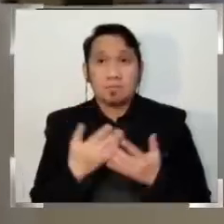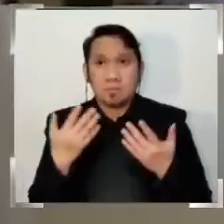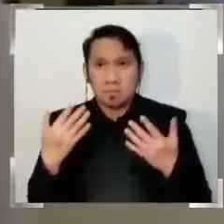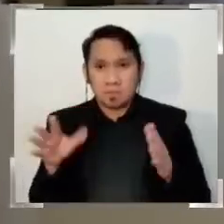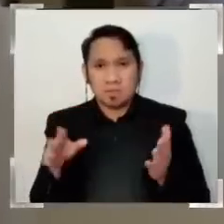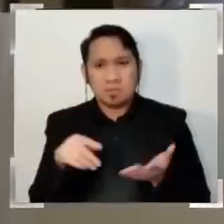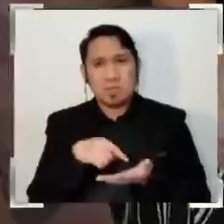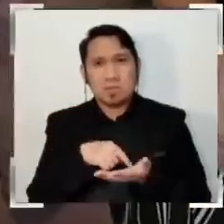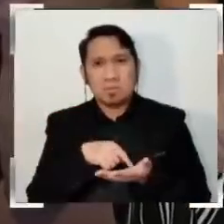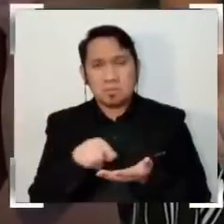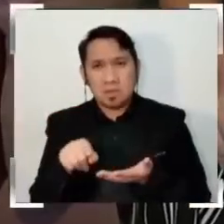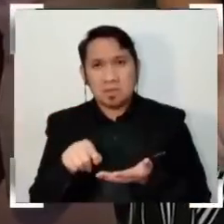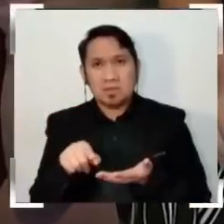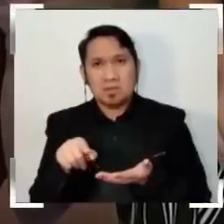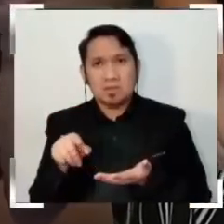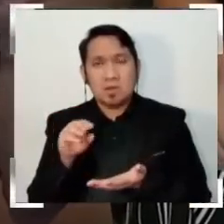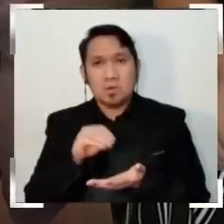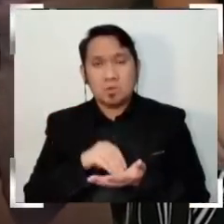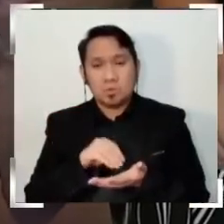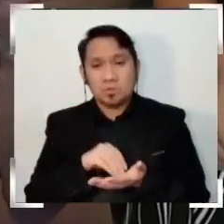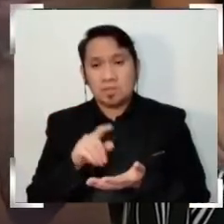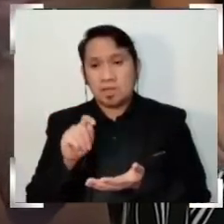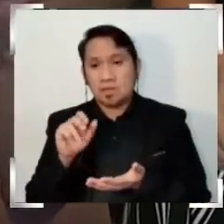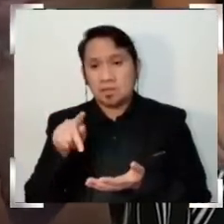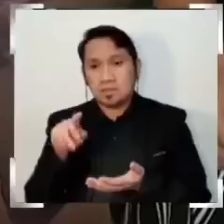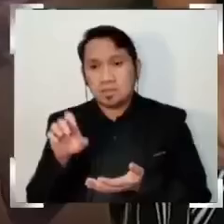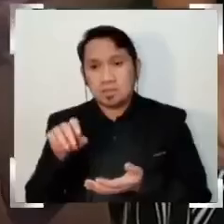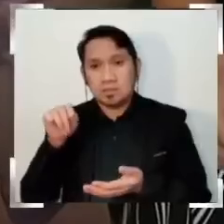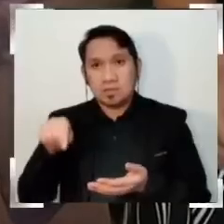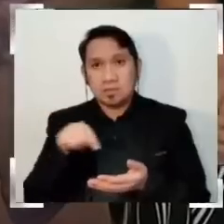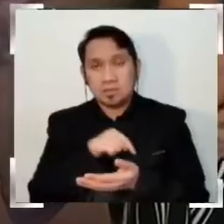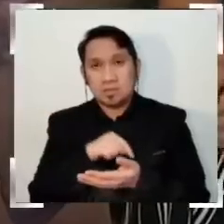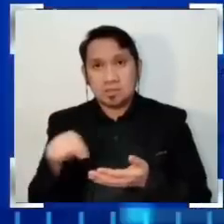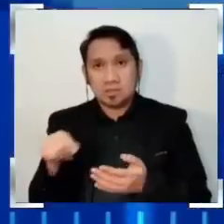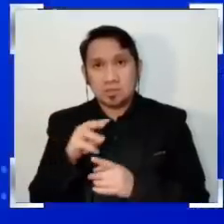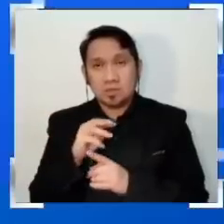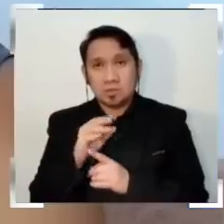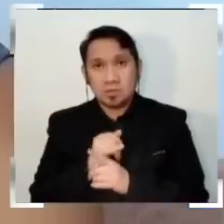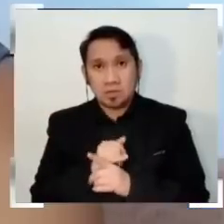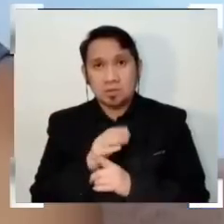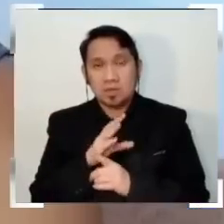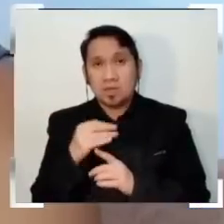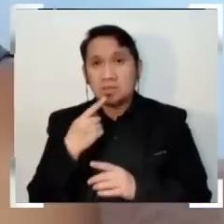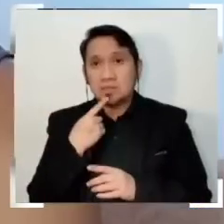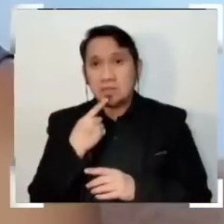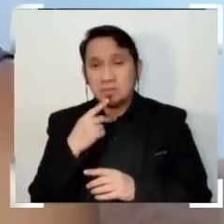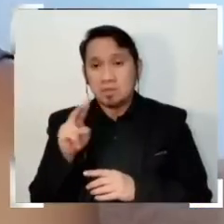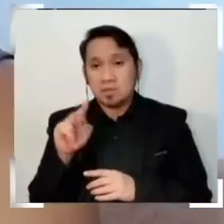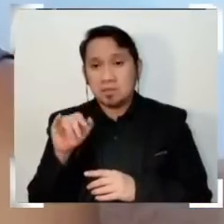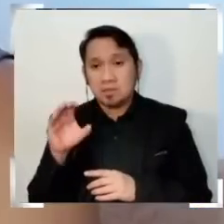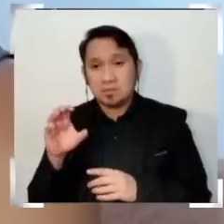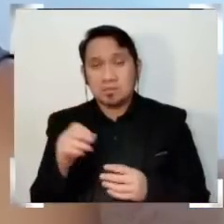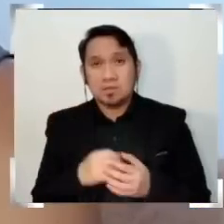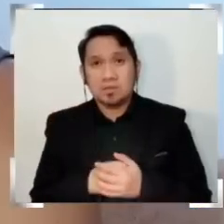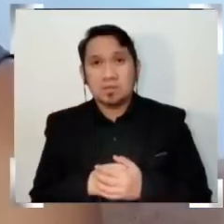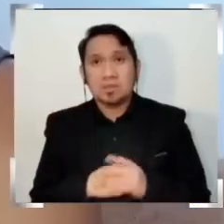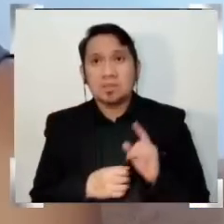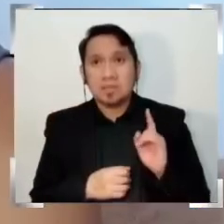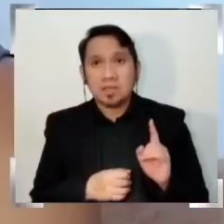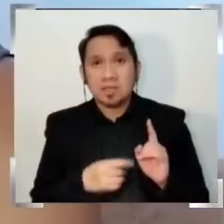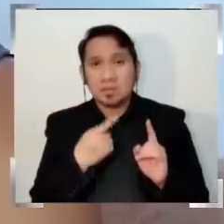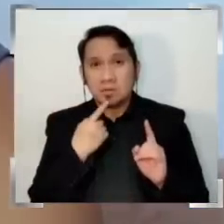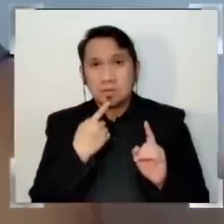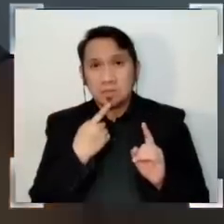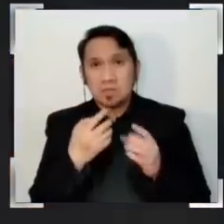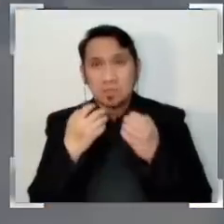kanya ng Tape at nitong unang linggo ng Mayo lang. Ang sabi pa ni Vic, isa lang masasabi ko, Itbulaga is here